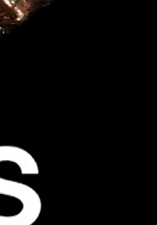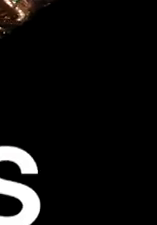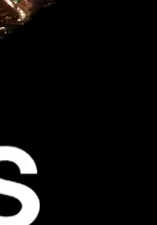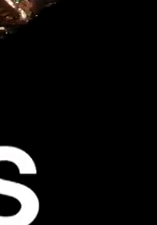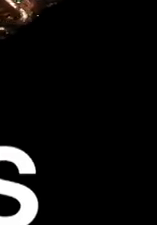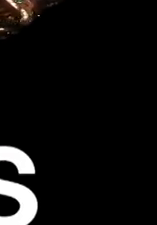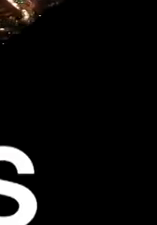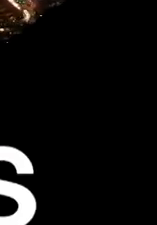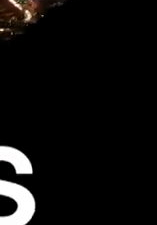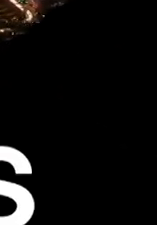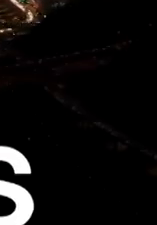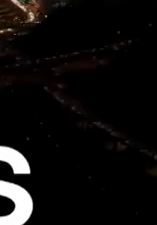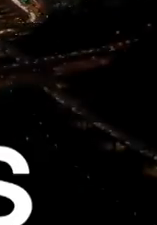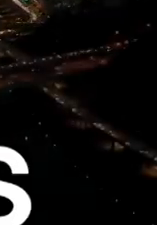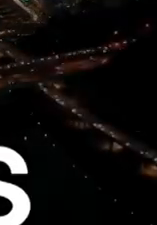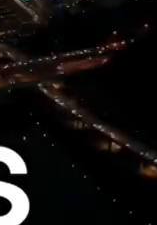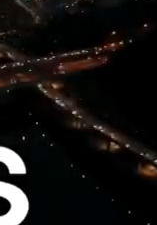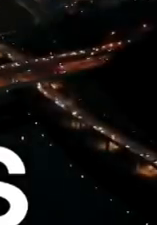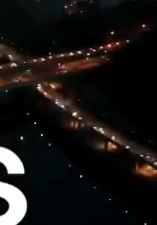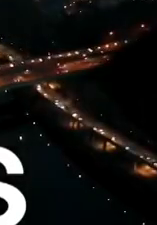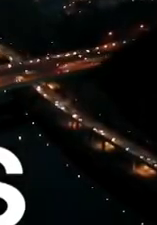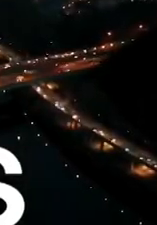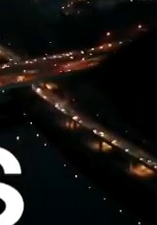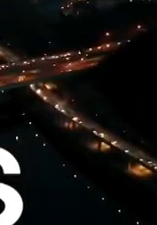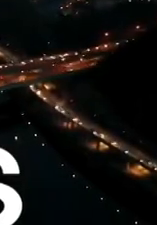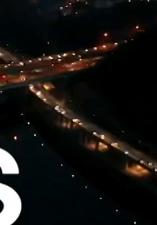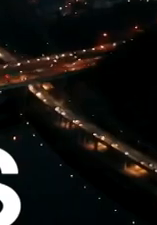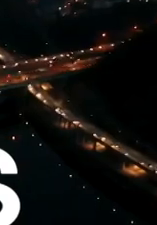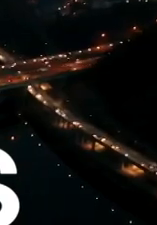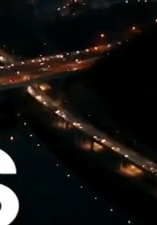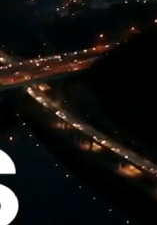여러분은 지금 CTS 뉴스를 시청하고 계십니다.